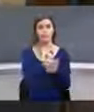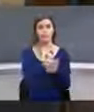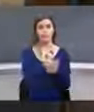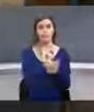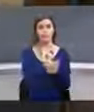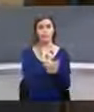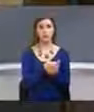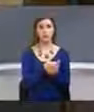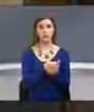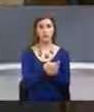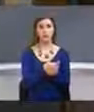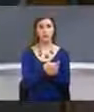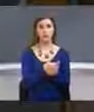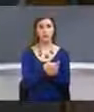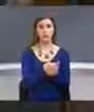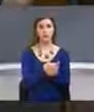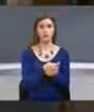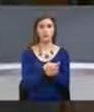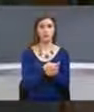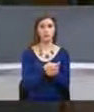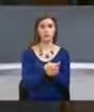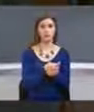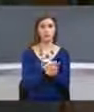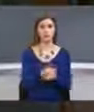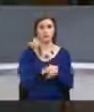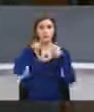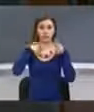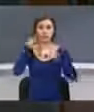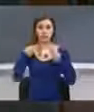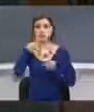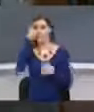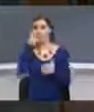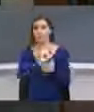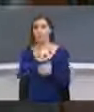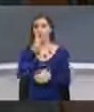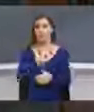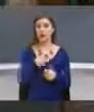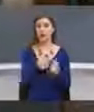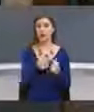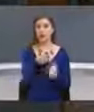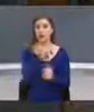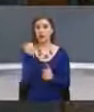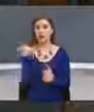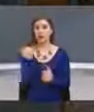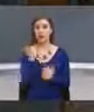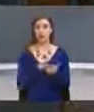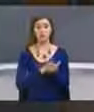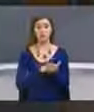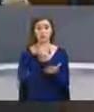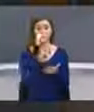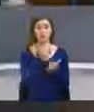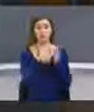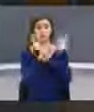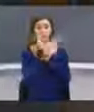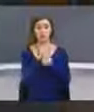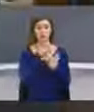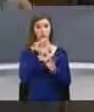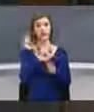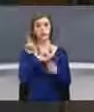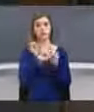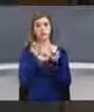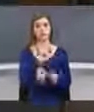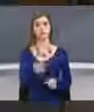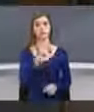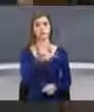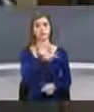e mbikëqyrë se apo zbatohet ky ligj. Dhe nëse ky ligj nuk zbatohet, ajo e ka për